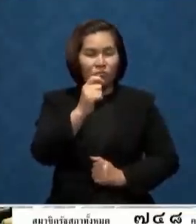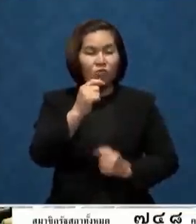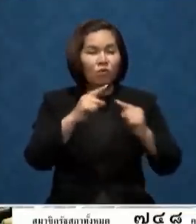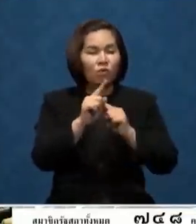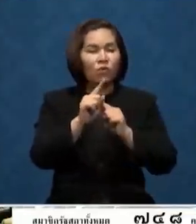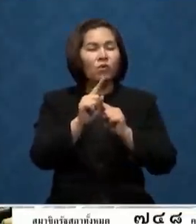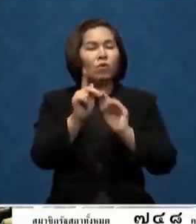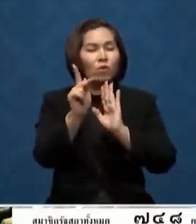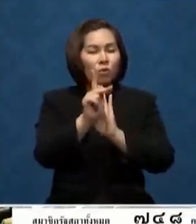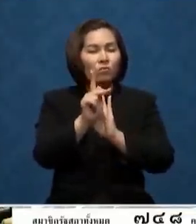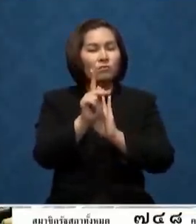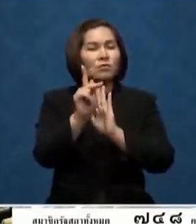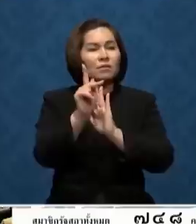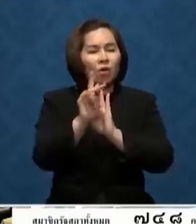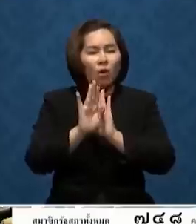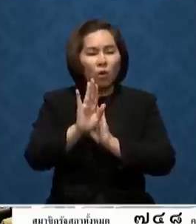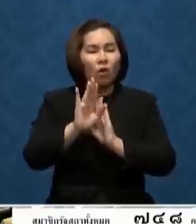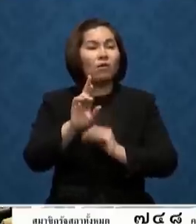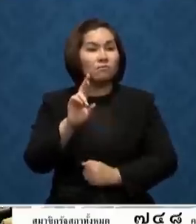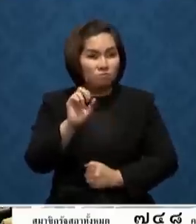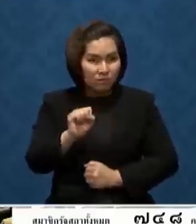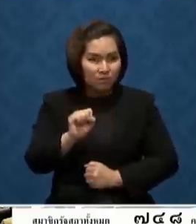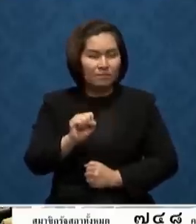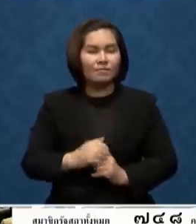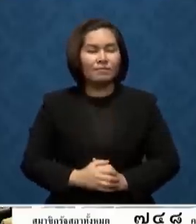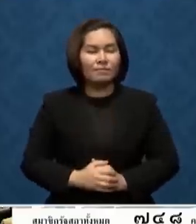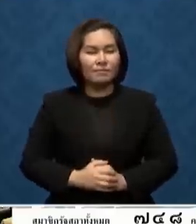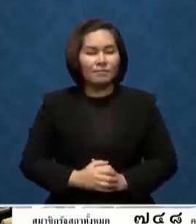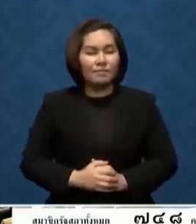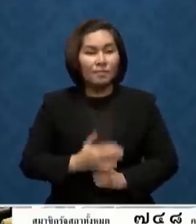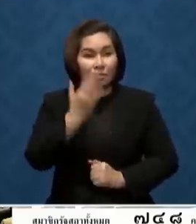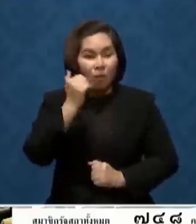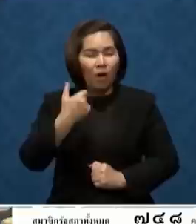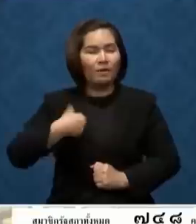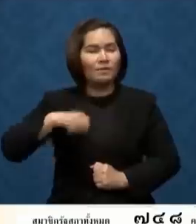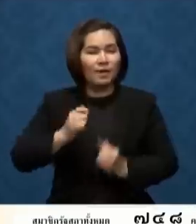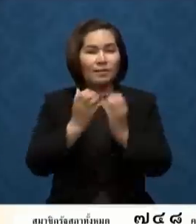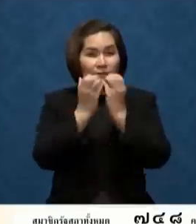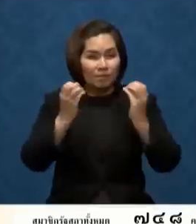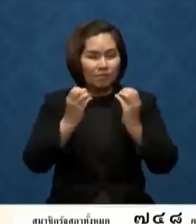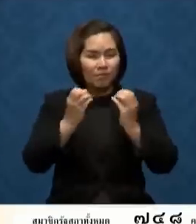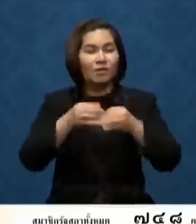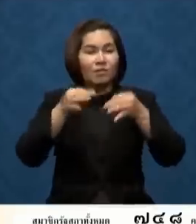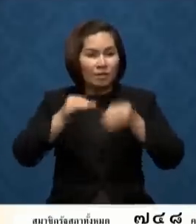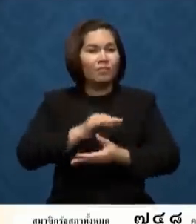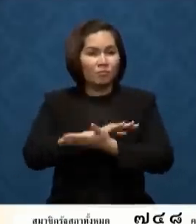กาของสภาครับเมื่อมี คำวินิจฉัยของศาลมาถึงสภาท่าน